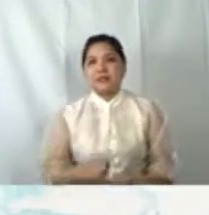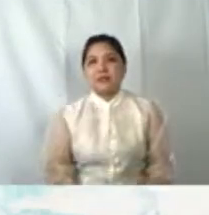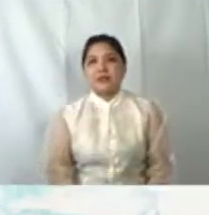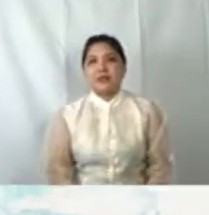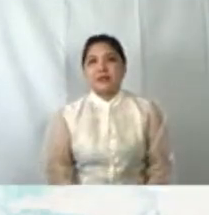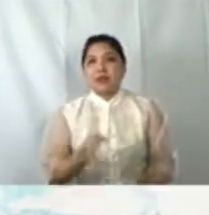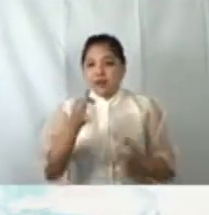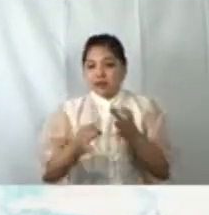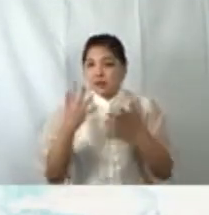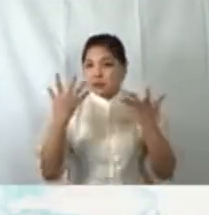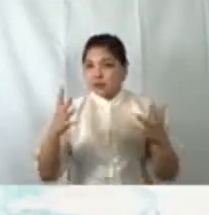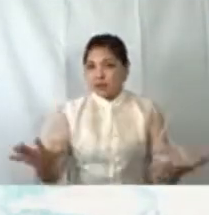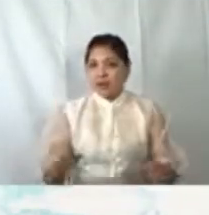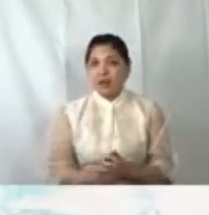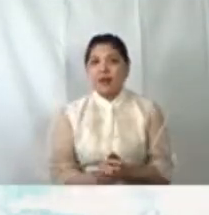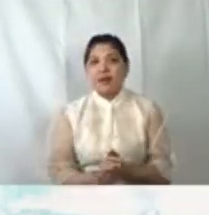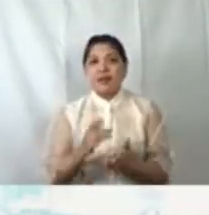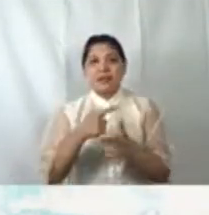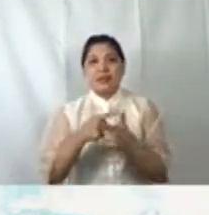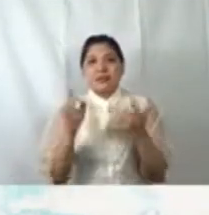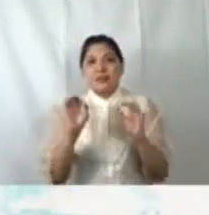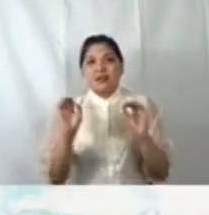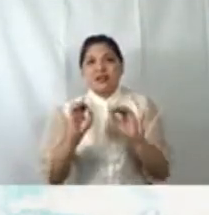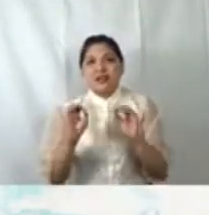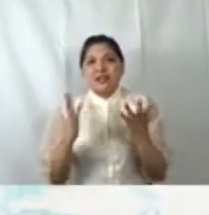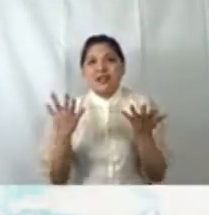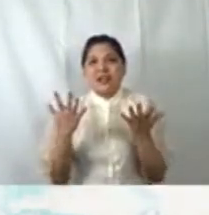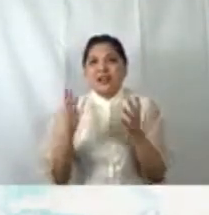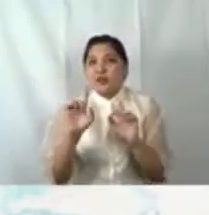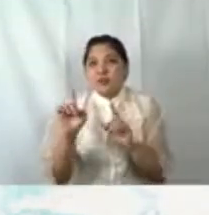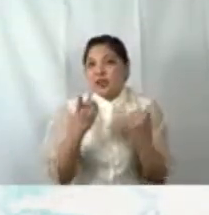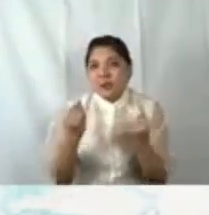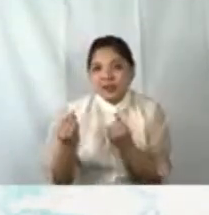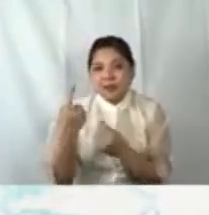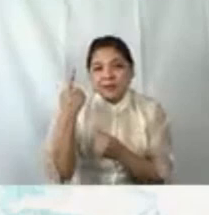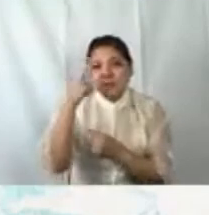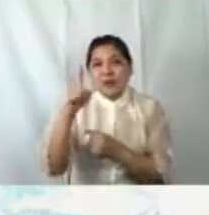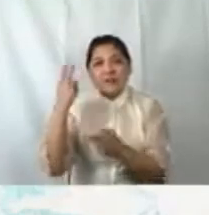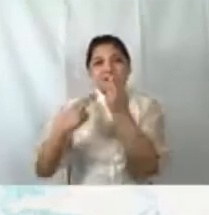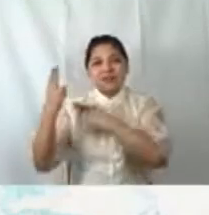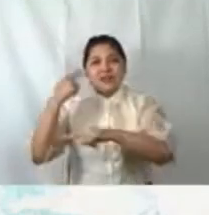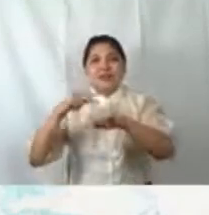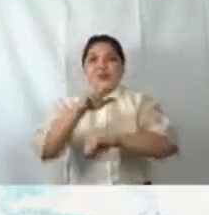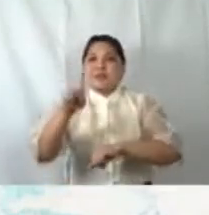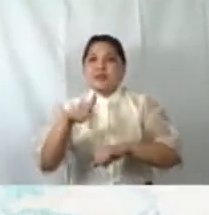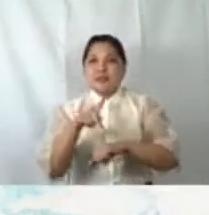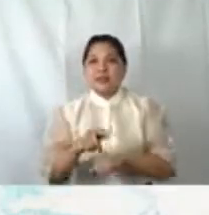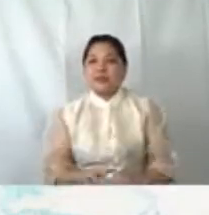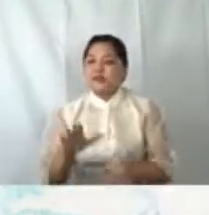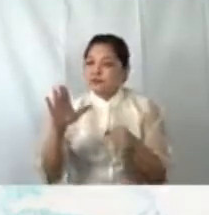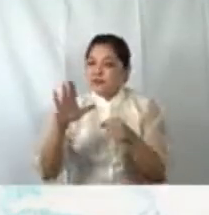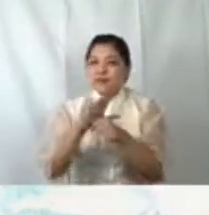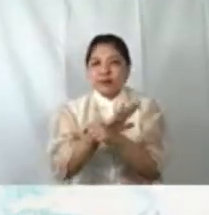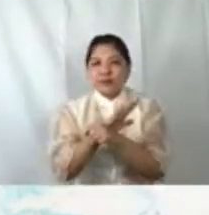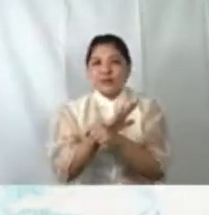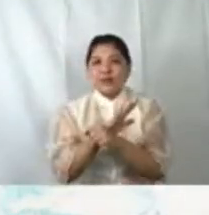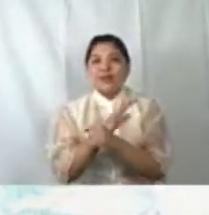sa kasaysayan ng Pilipinas. Para maging ganap, ang ating